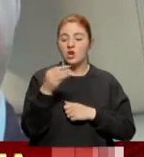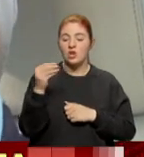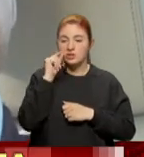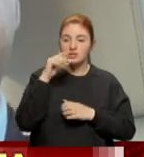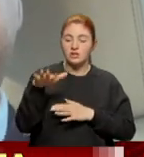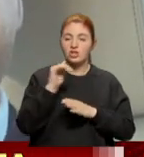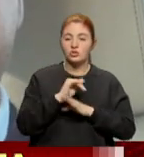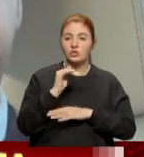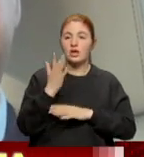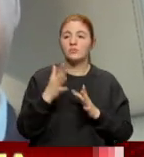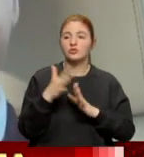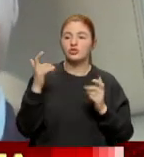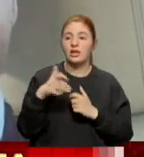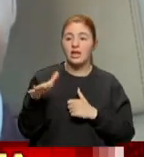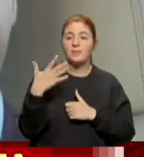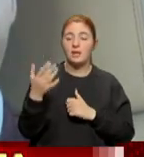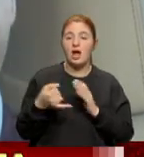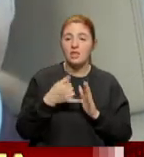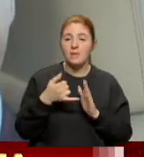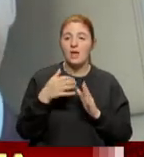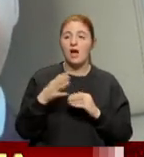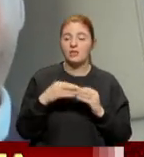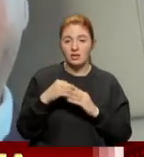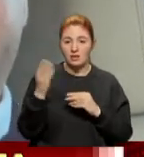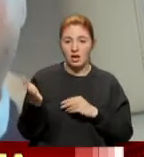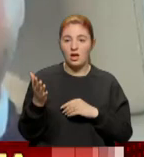yaşıyor. Yani büyük şehirlerde bile, Gaziantep'te, Adana'da,